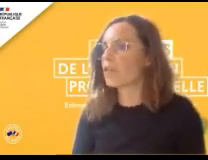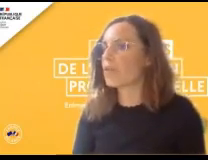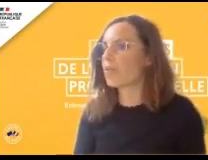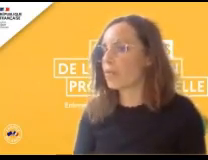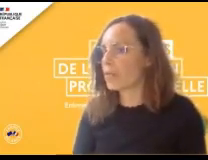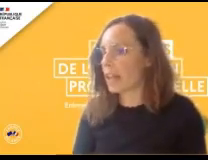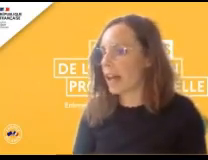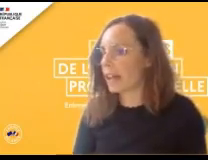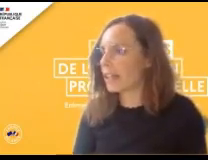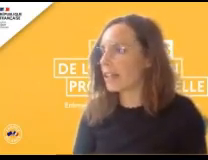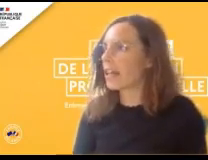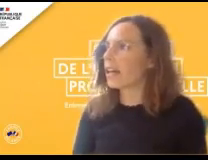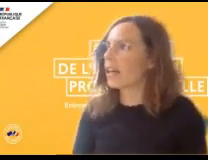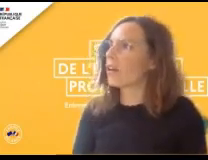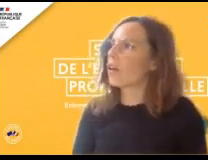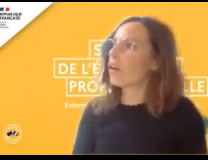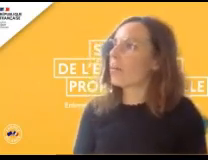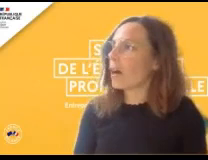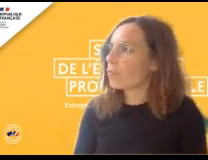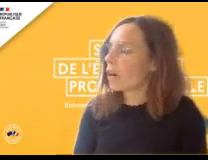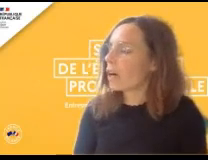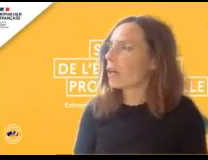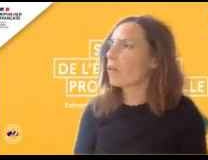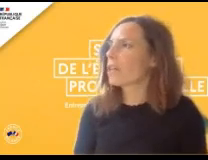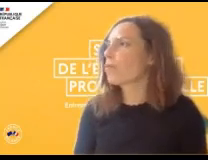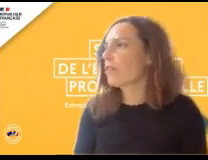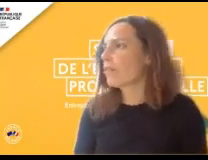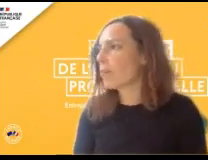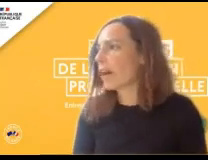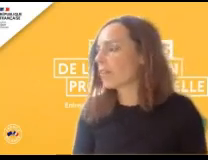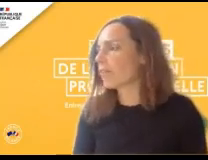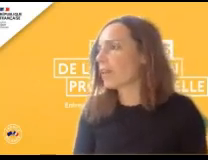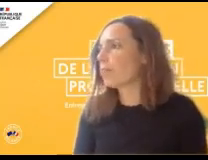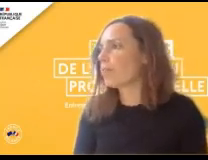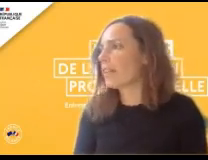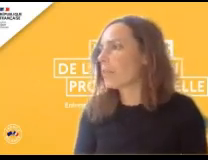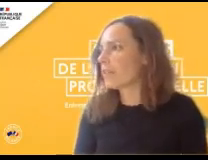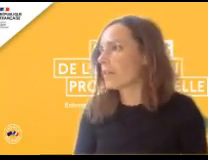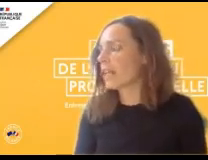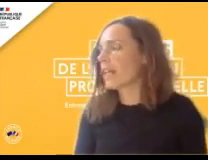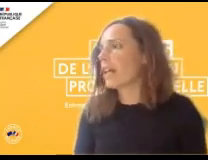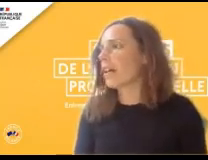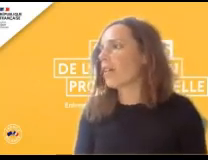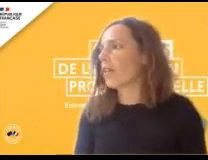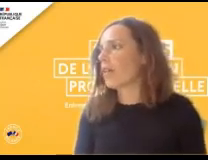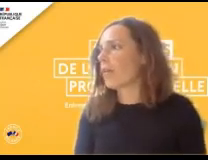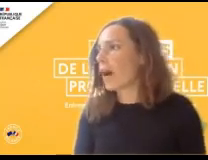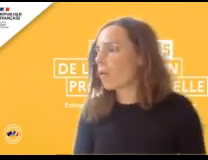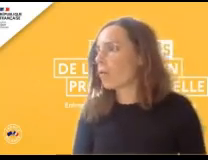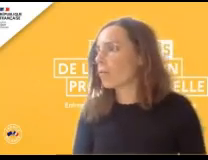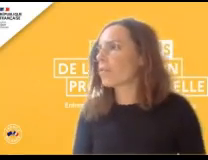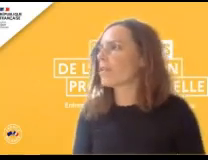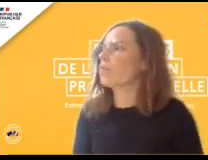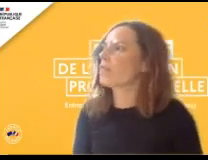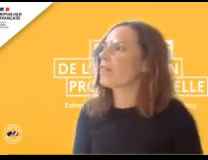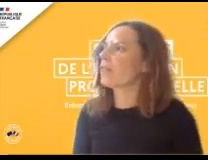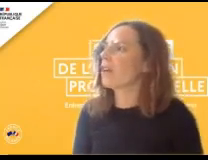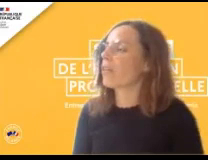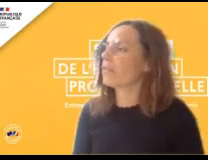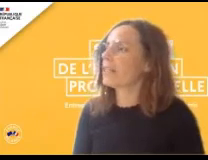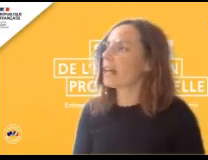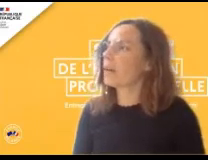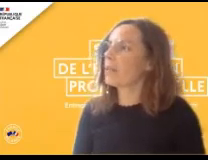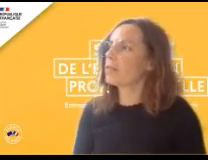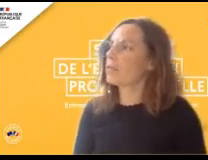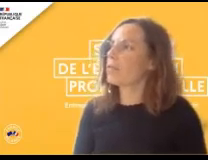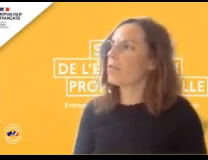qui s'adresse plutôt aux salariés, parfois, le réseau EVA, par exemple, va être plus adapté. Par contre, si vous avez